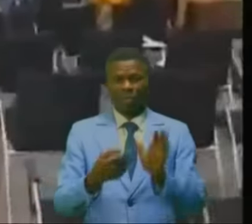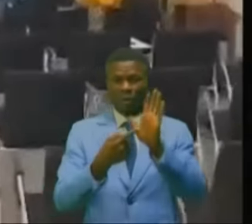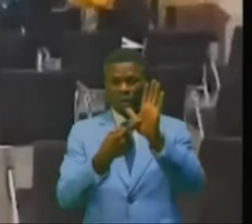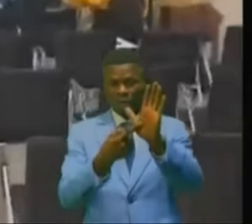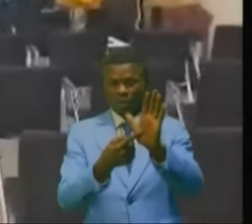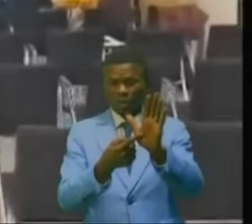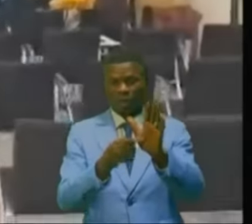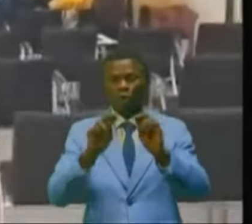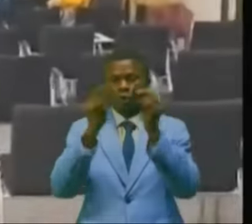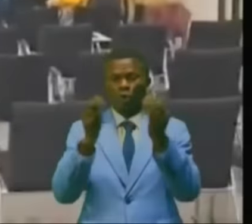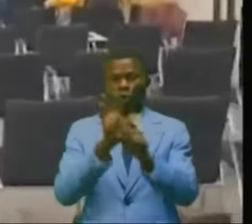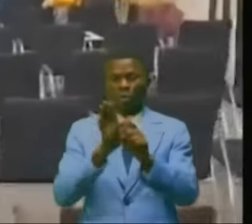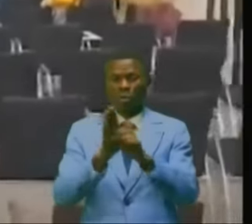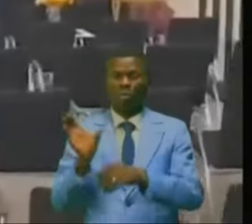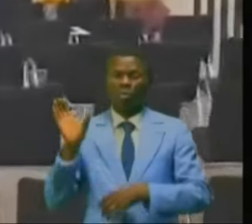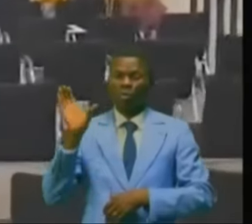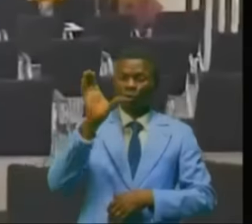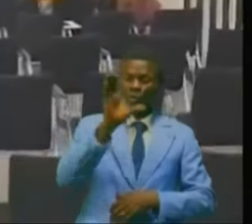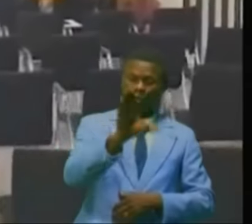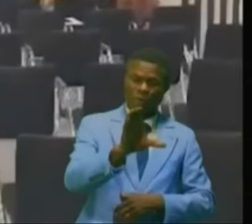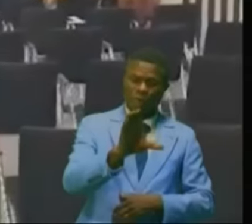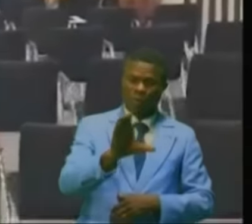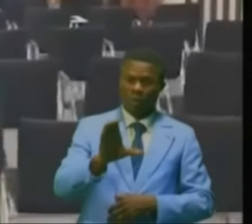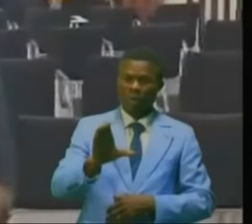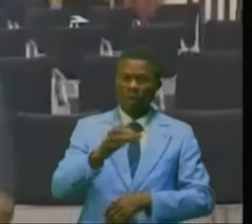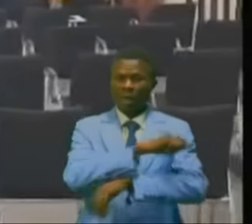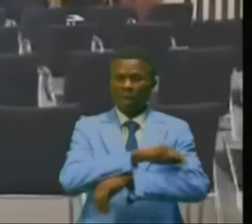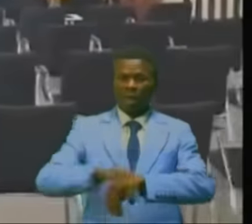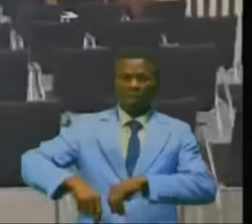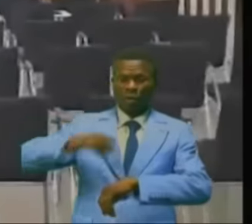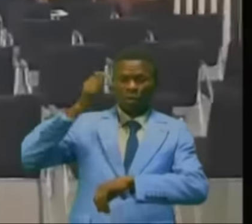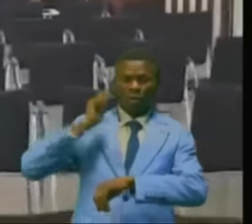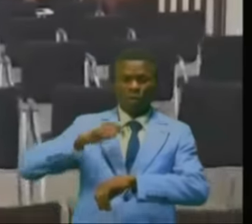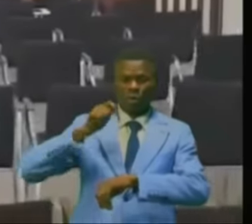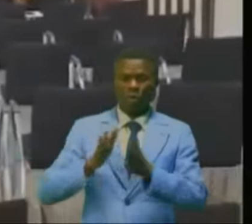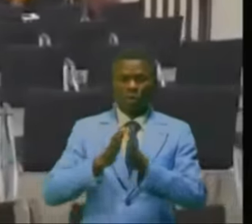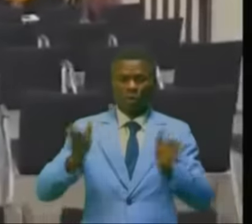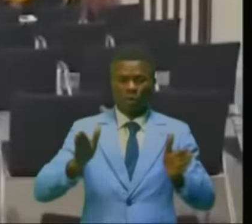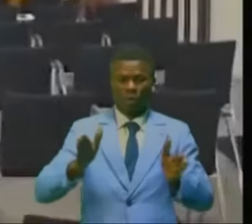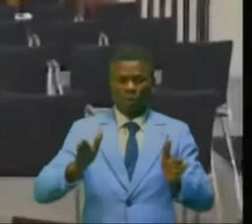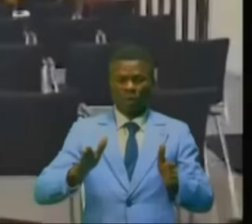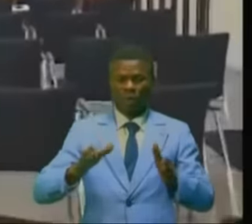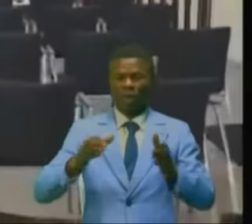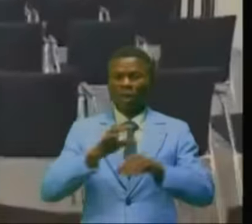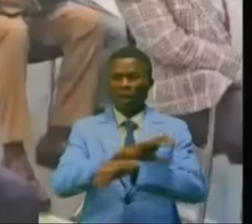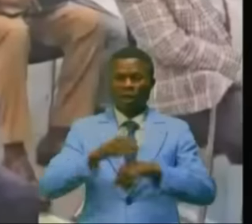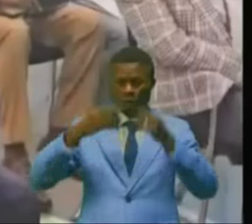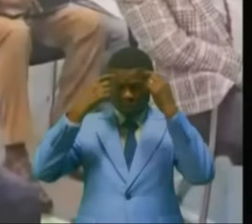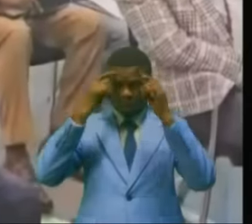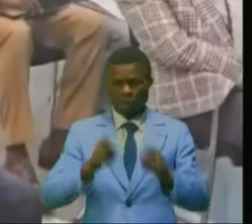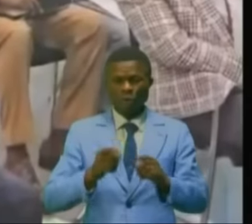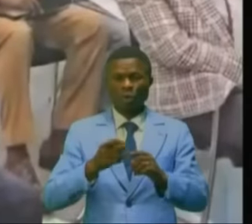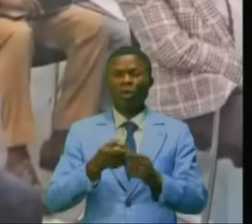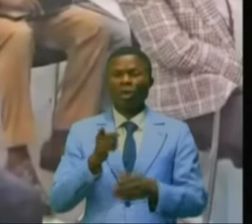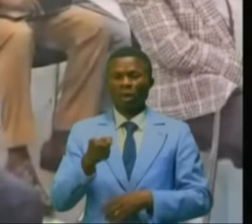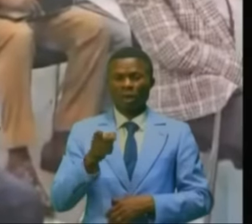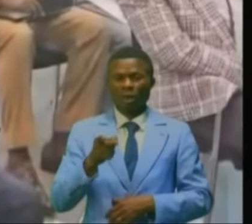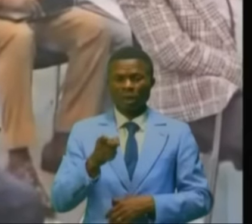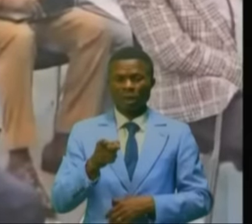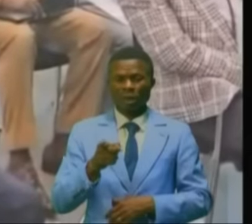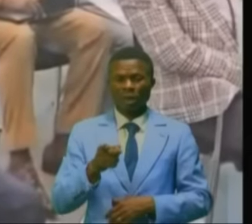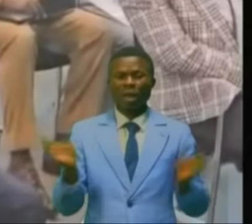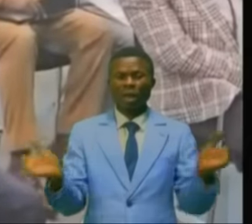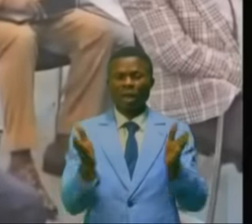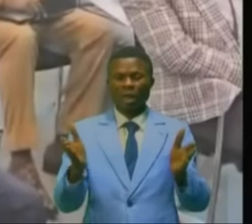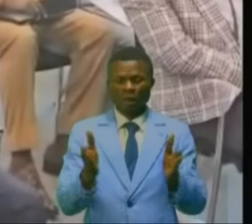forte délégation conduite à La Haye par le procureur général près les parquets de la Cour de cassation, Firmin Vondemambou, vient conforter